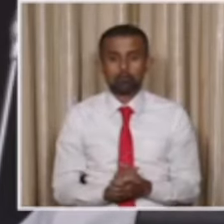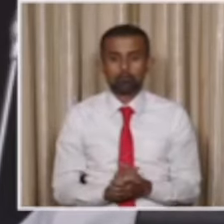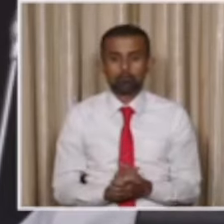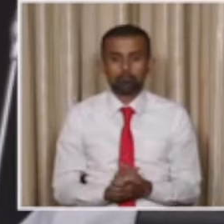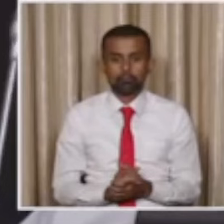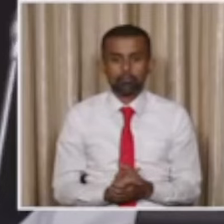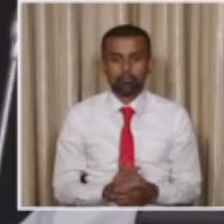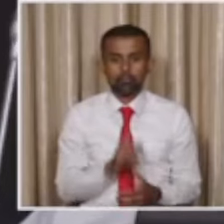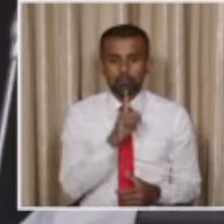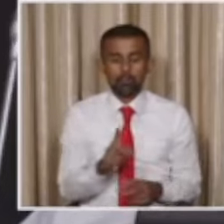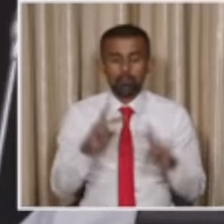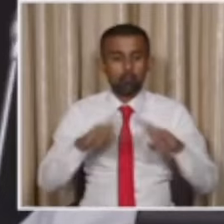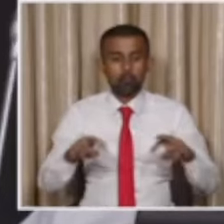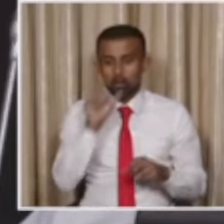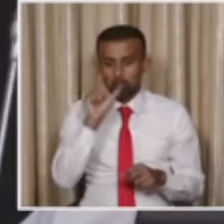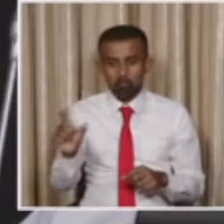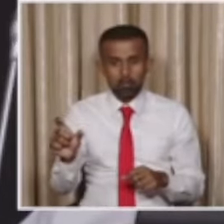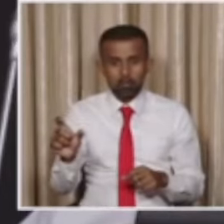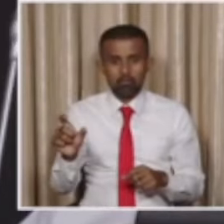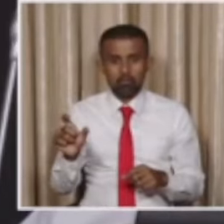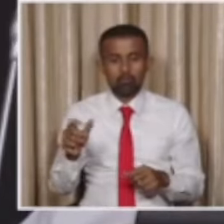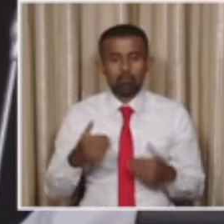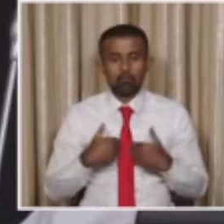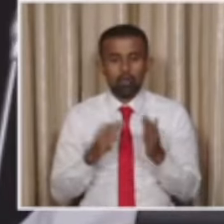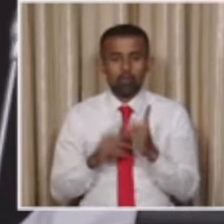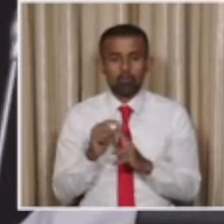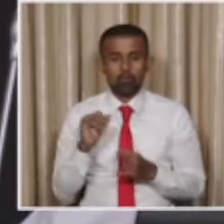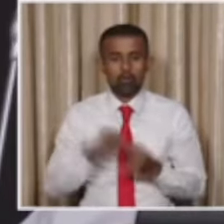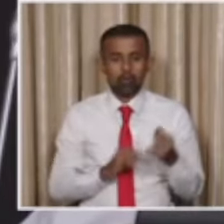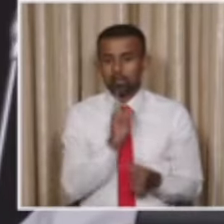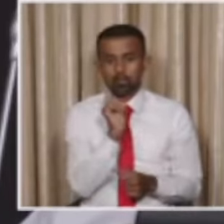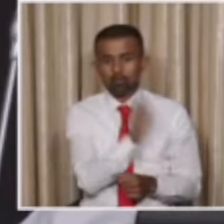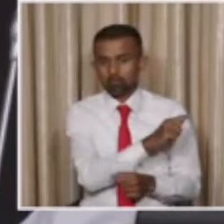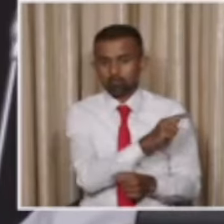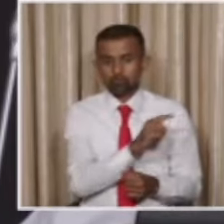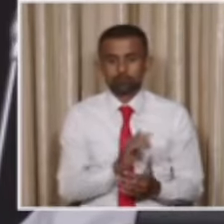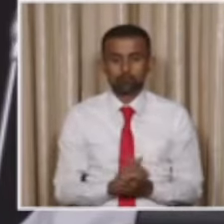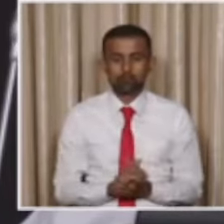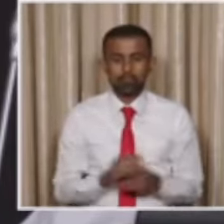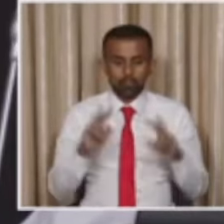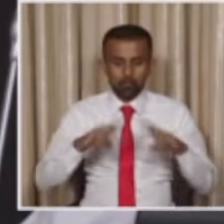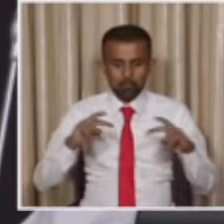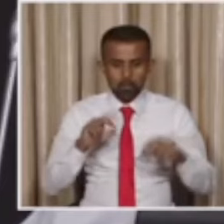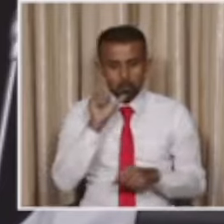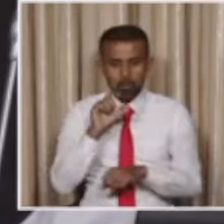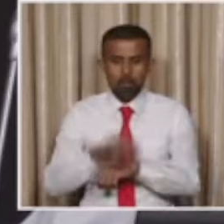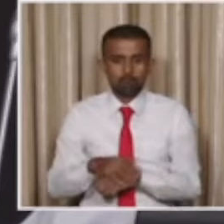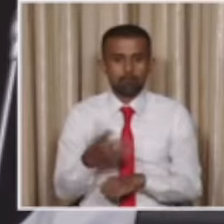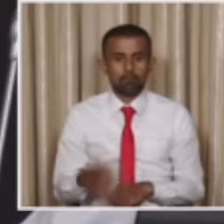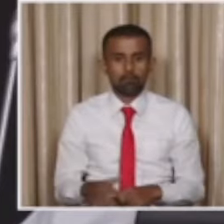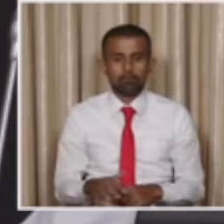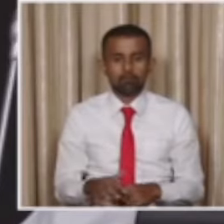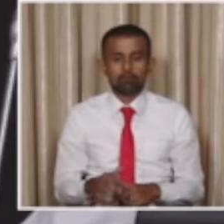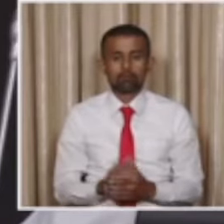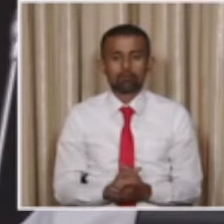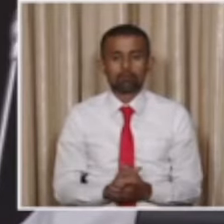ඊට මම නියෝග කරා පරීක්ෂණයක් කරන්න අපේ අමාත්‍යංශ ලේකම්තුමාට. එතුමා පරීක්ෂණයක් කරා.